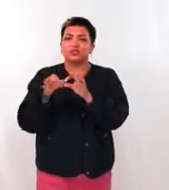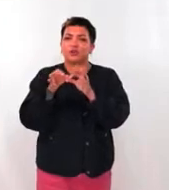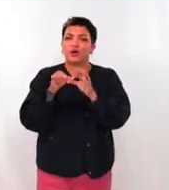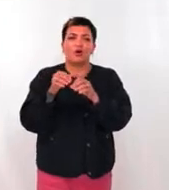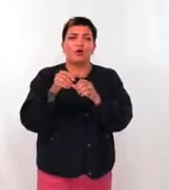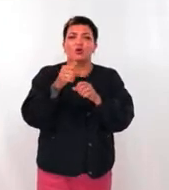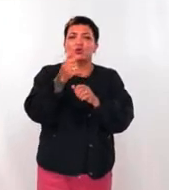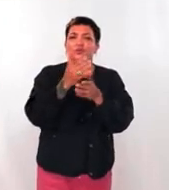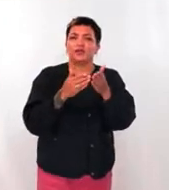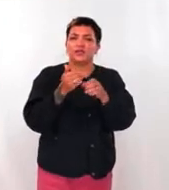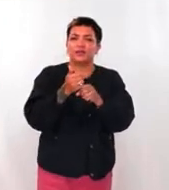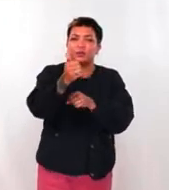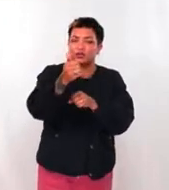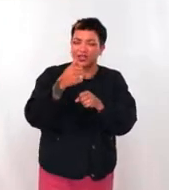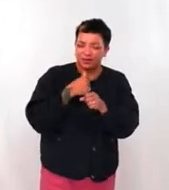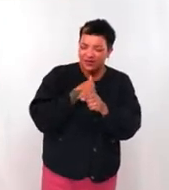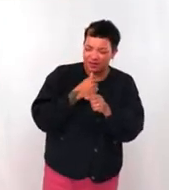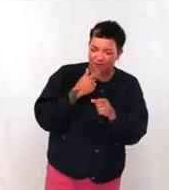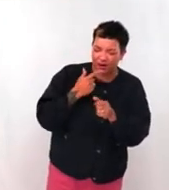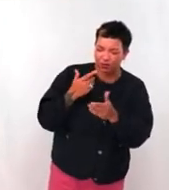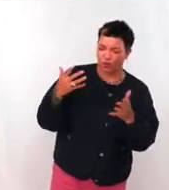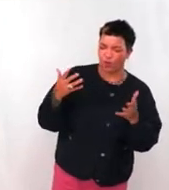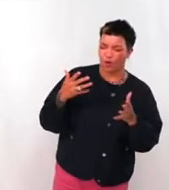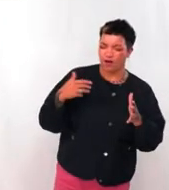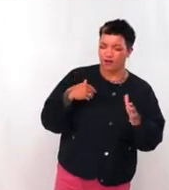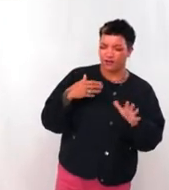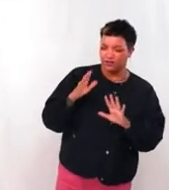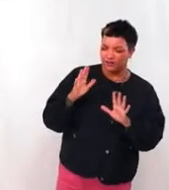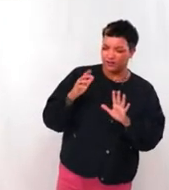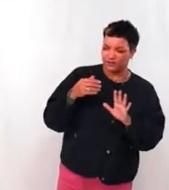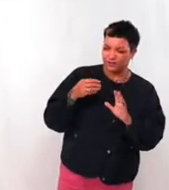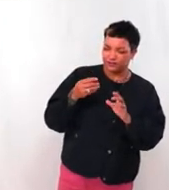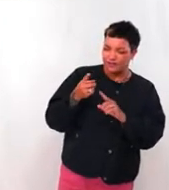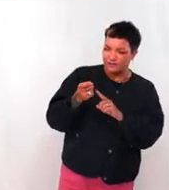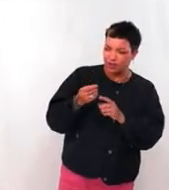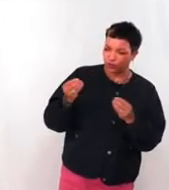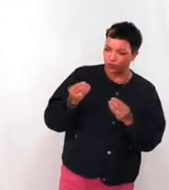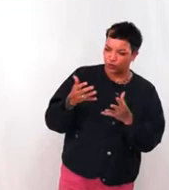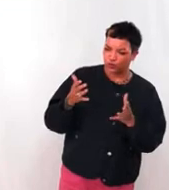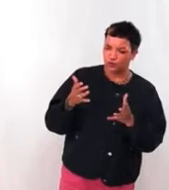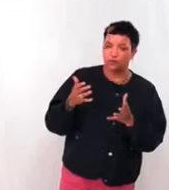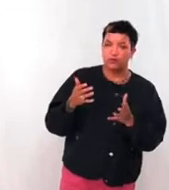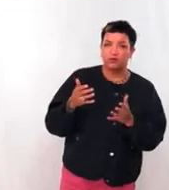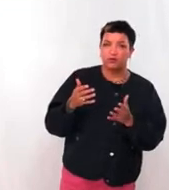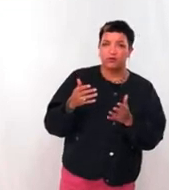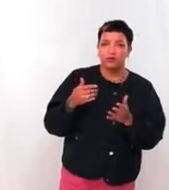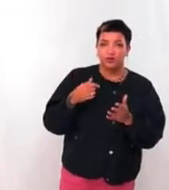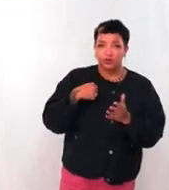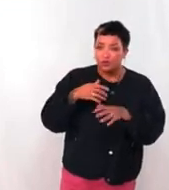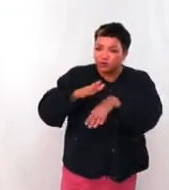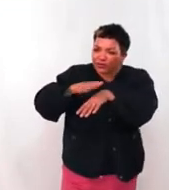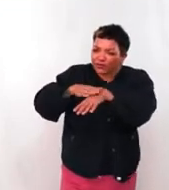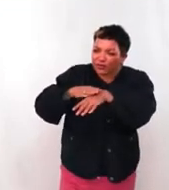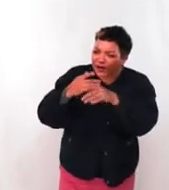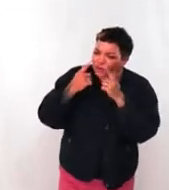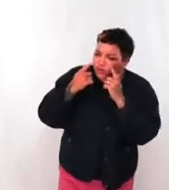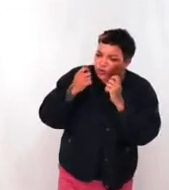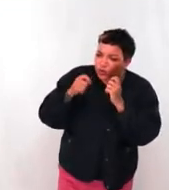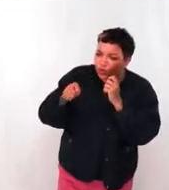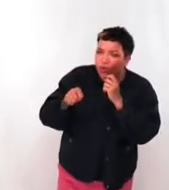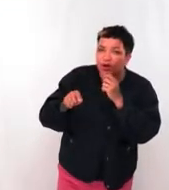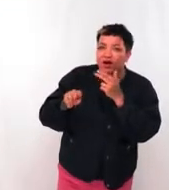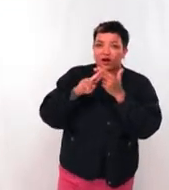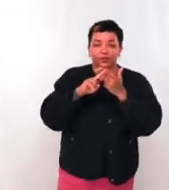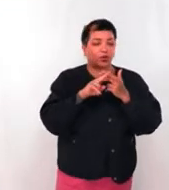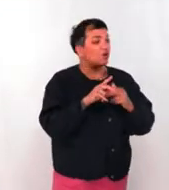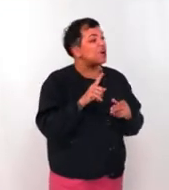Ça n'existe pas, hein. Je ne sais pas d'où vous sortez ça. Et en plus vous nous écrivez, quand on vous alerte, qu'en fait c'est pour correspondre aux documents de gestion